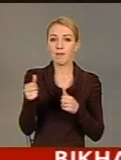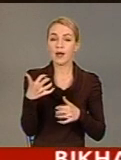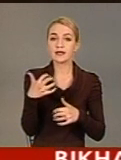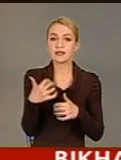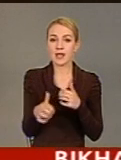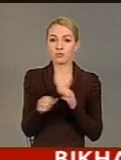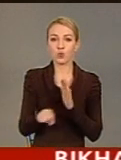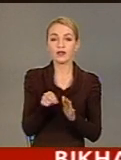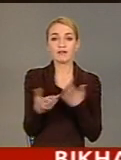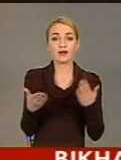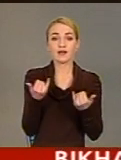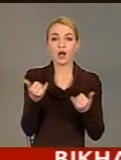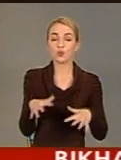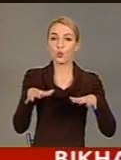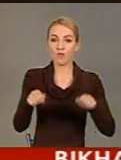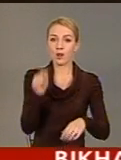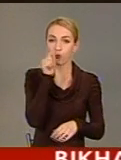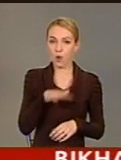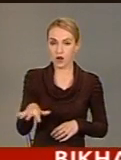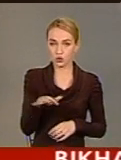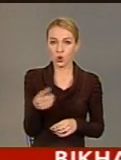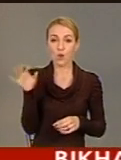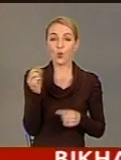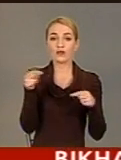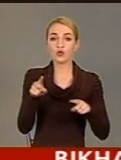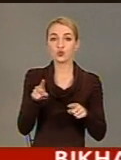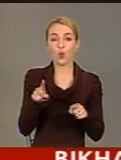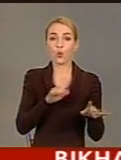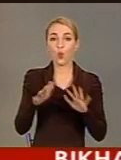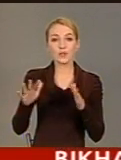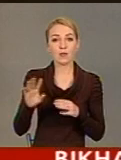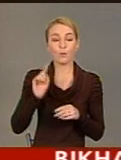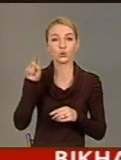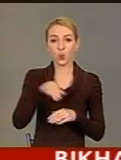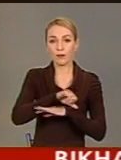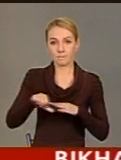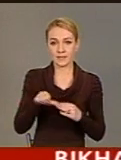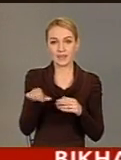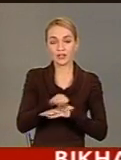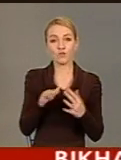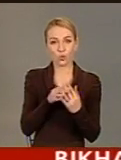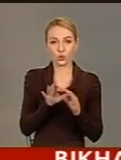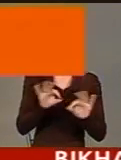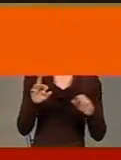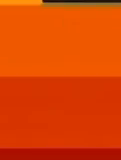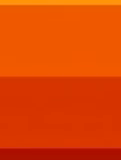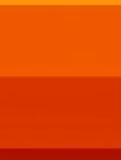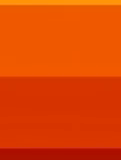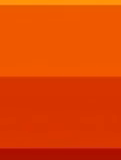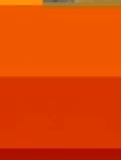бойовиків які наразі окупували Луганщину про те що коїться по той бік лінії фронту розповість моя колега Юлія